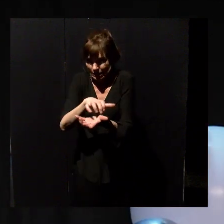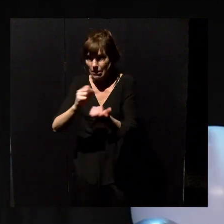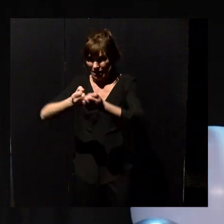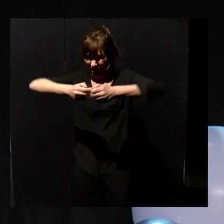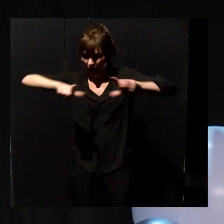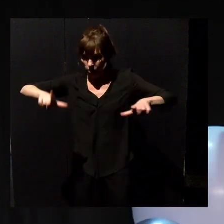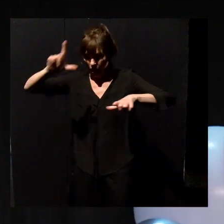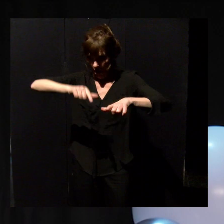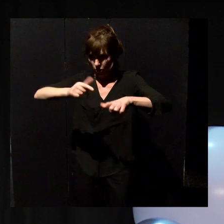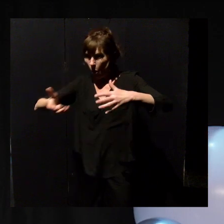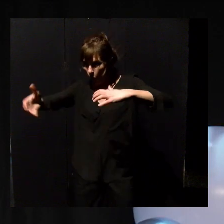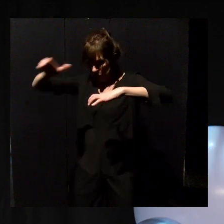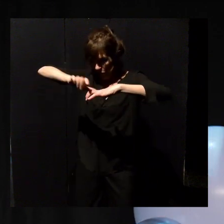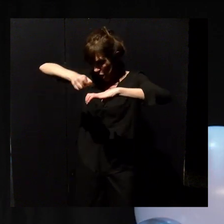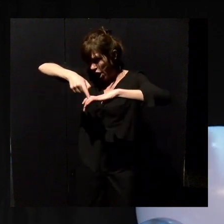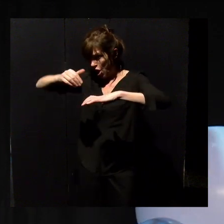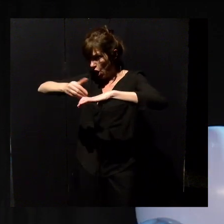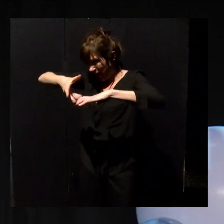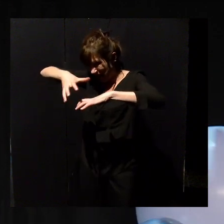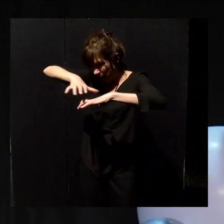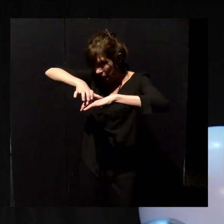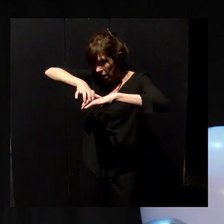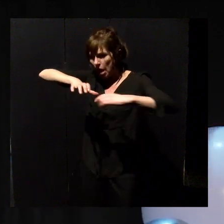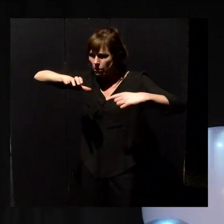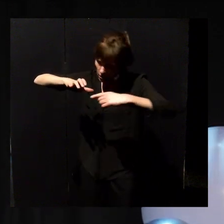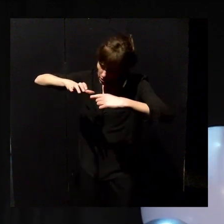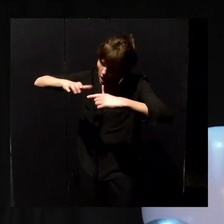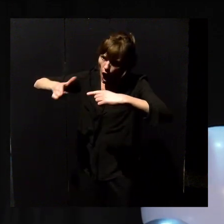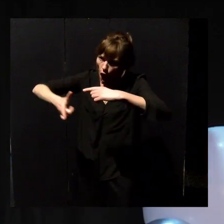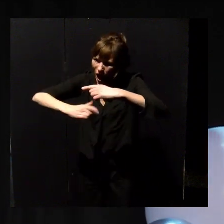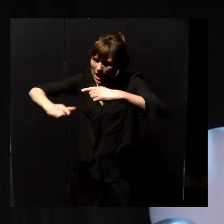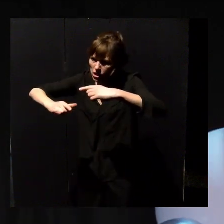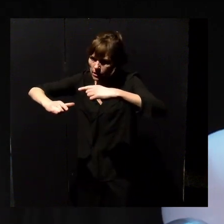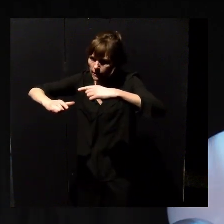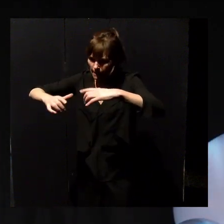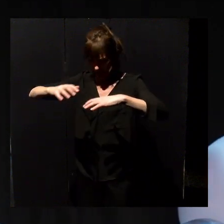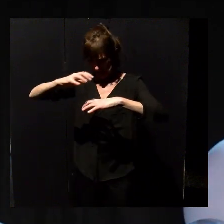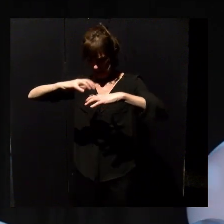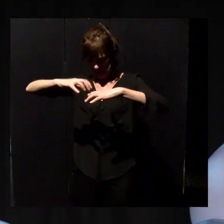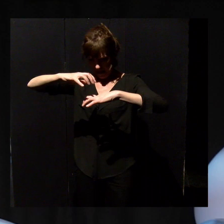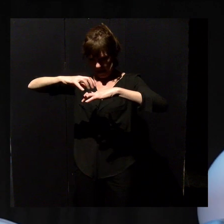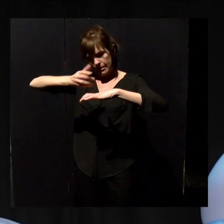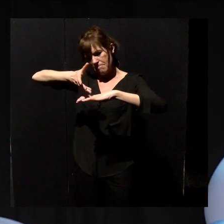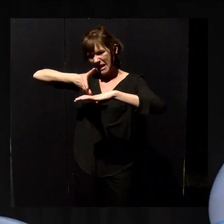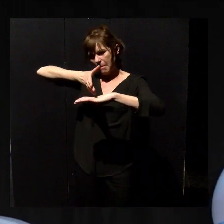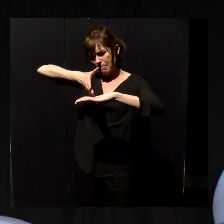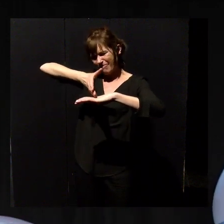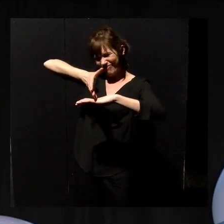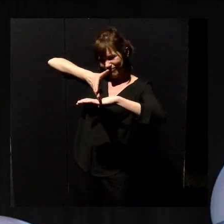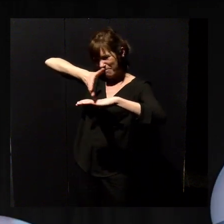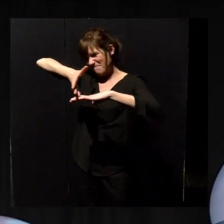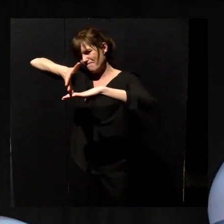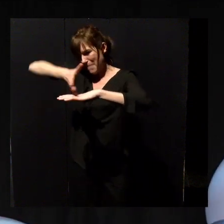recouvrement partiel avec la carte du langage. Et là, eh bien, toujours en médecine, le rapport bénéfice-risque,